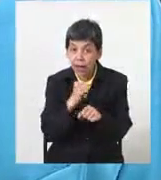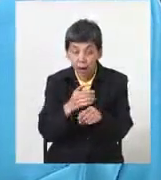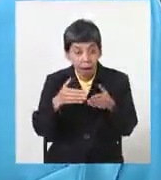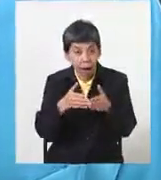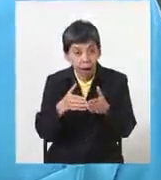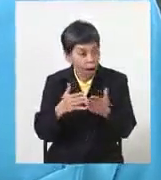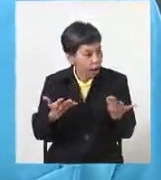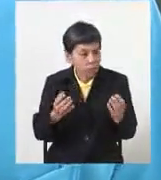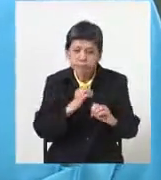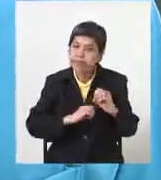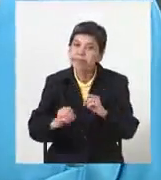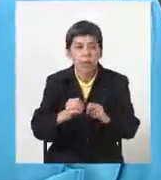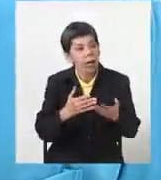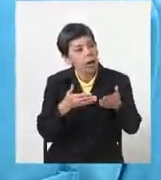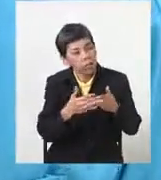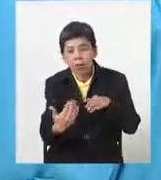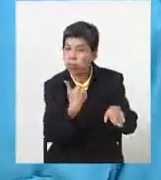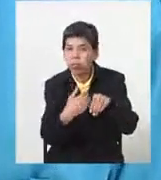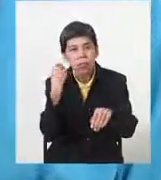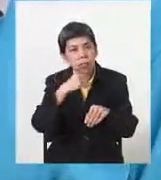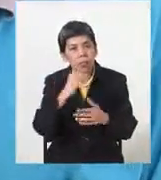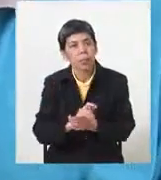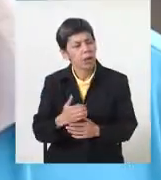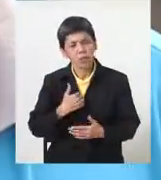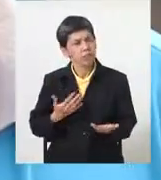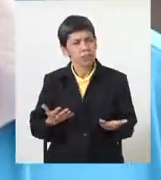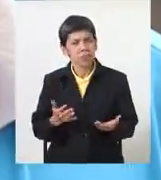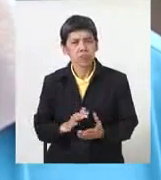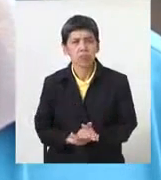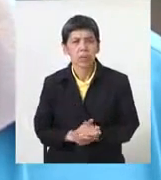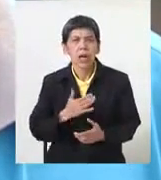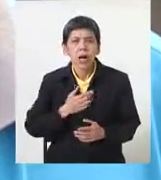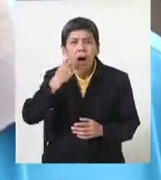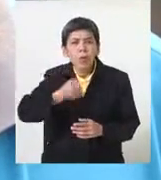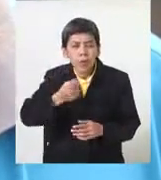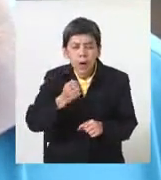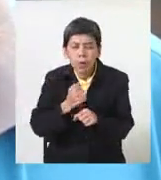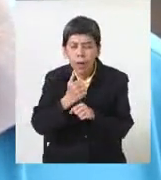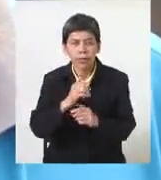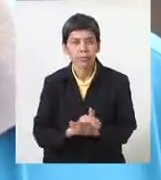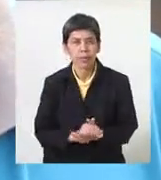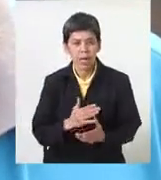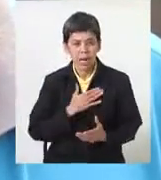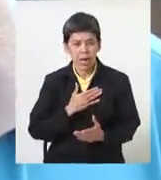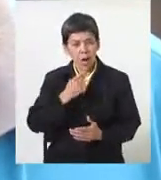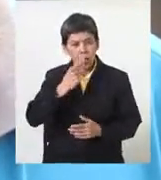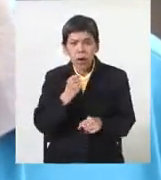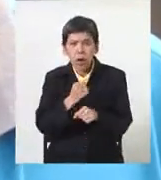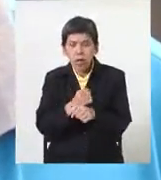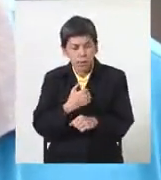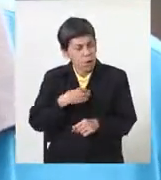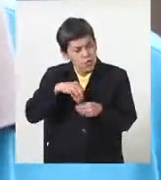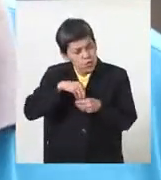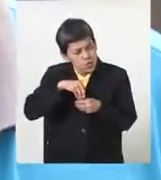เข้าเรือก็หายไปขายไปอยู่ที่อัพวาหมดแต่มันมันก็ดีอ่ะมันสงบดีอ่ะเพราะว่า